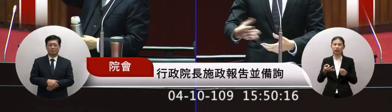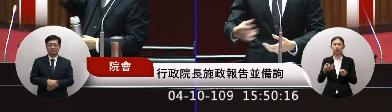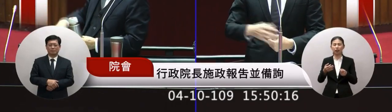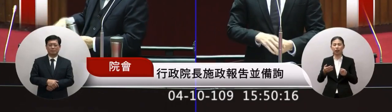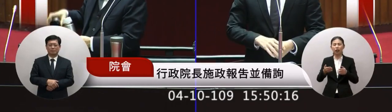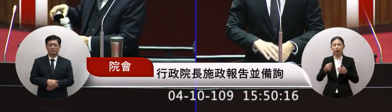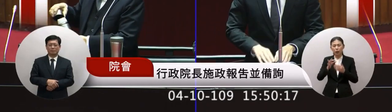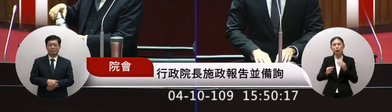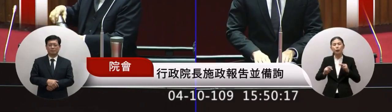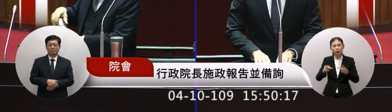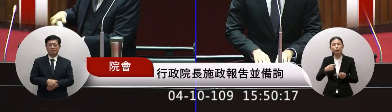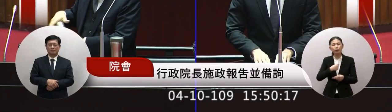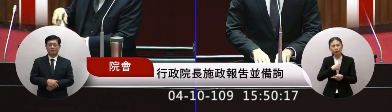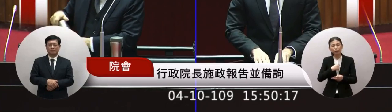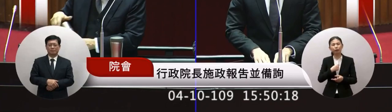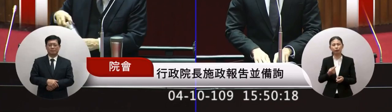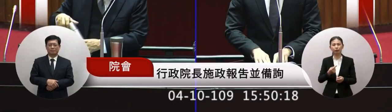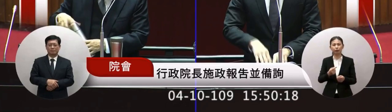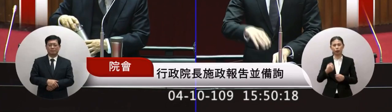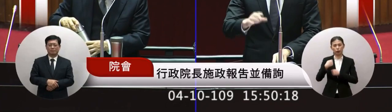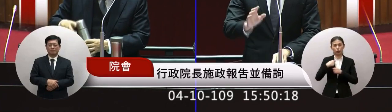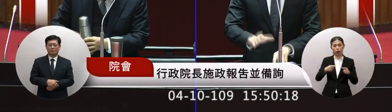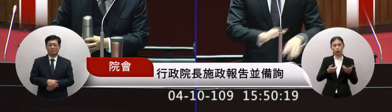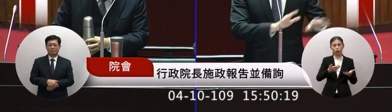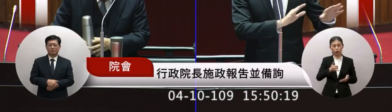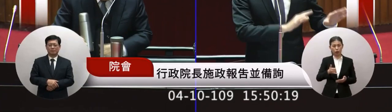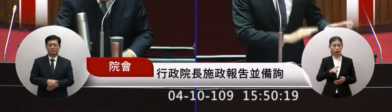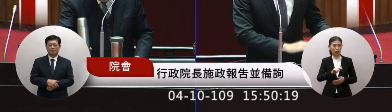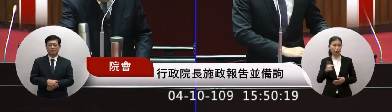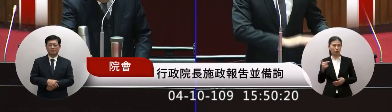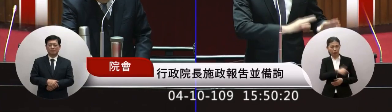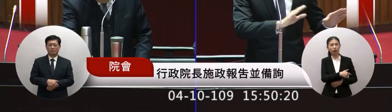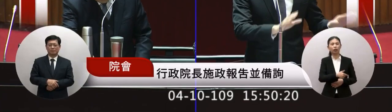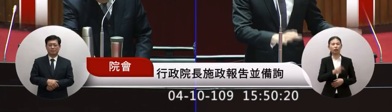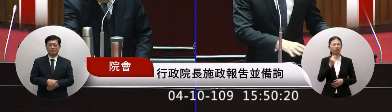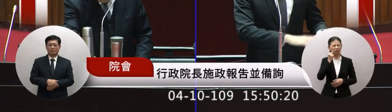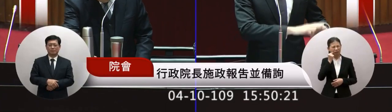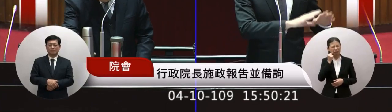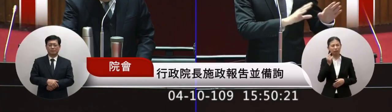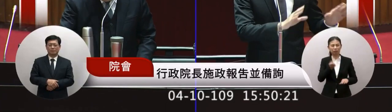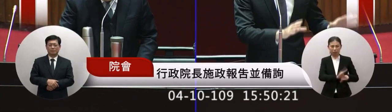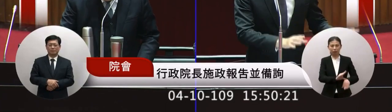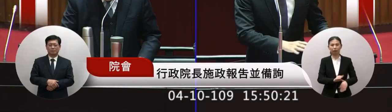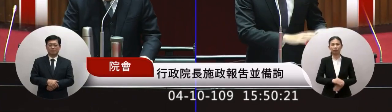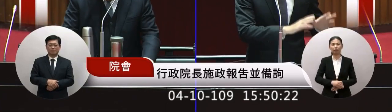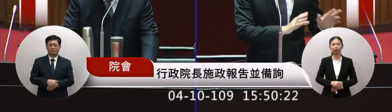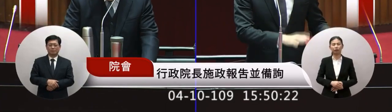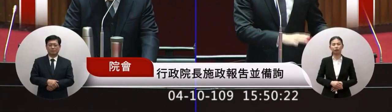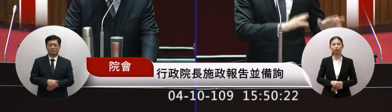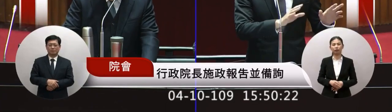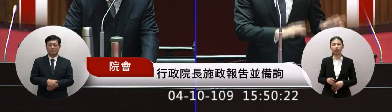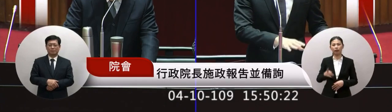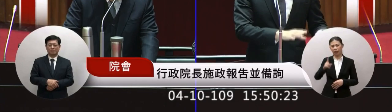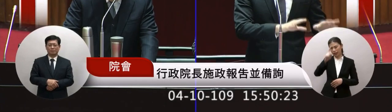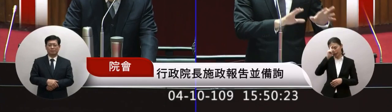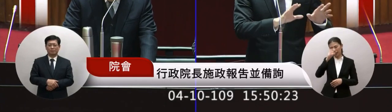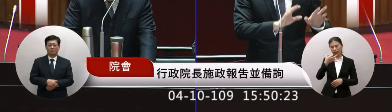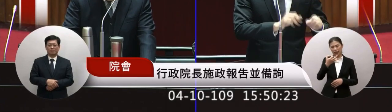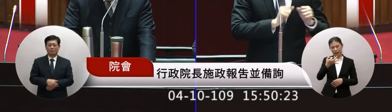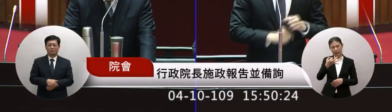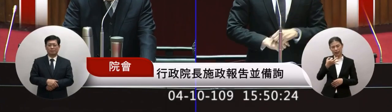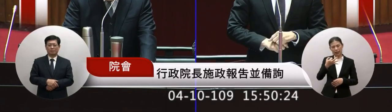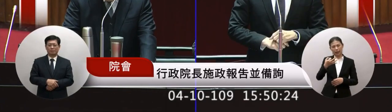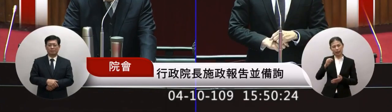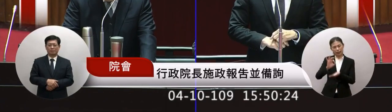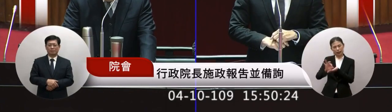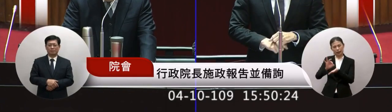是比公共教育较硬到的。啊，但是咱袂当为着要改善这个财政的问题，要这个